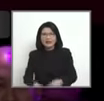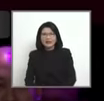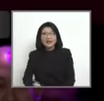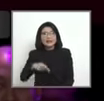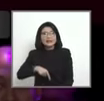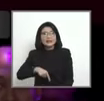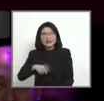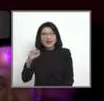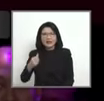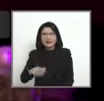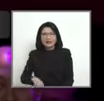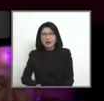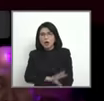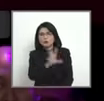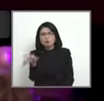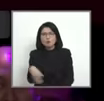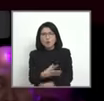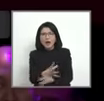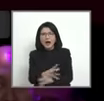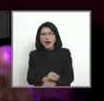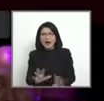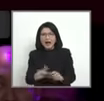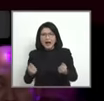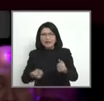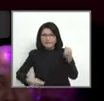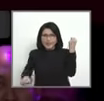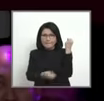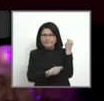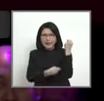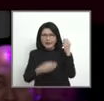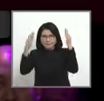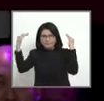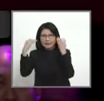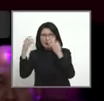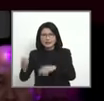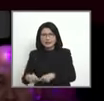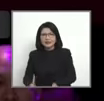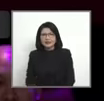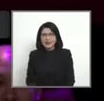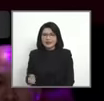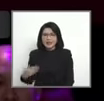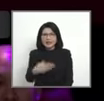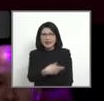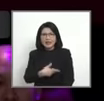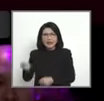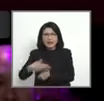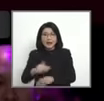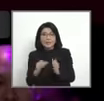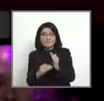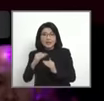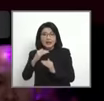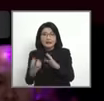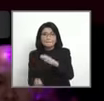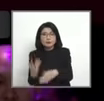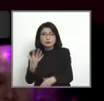kenal maupun yang tidak kita kenal oleh sebab itulah Pak Prabowo ingin memastikan kita bisa bersatu bisa